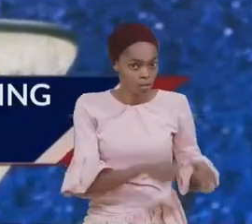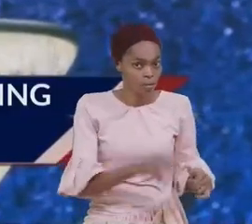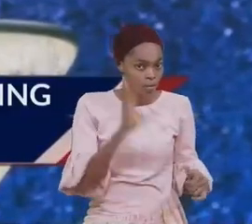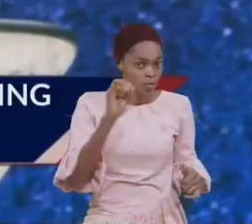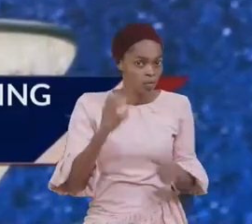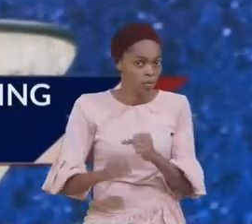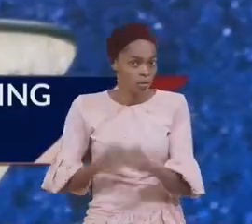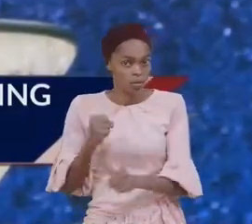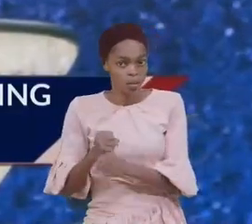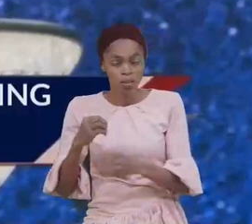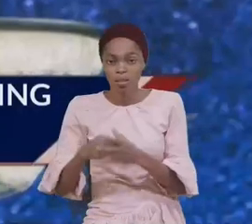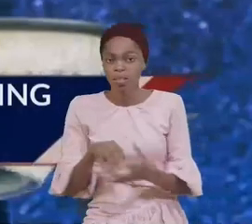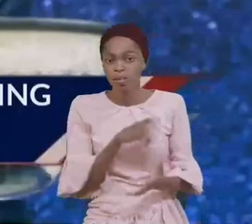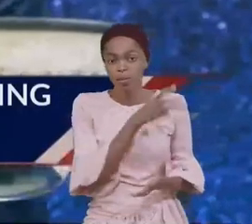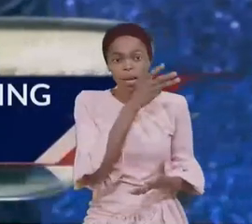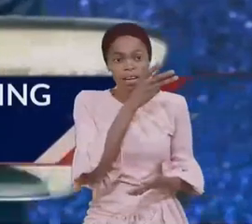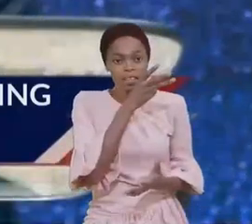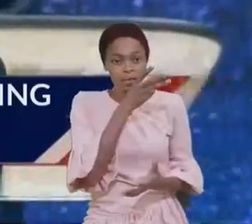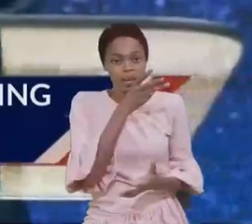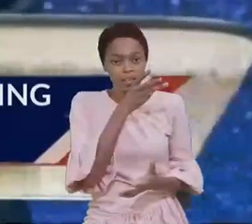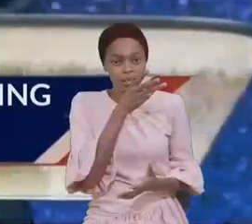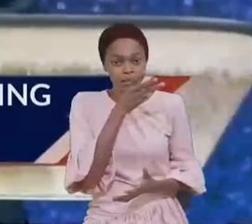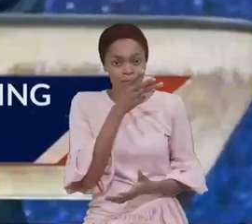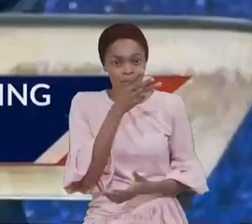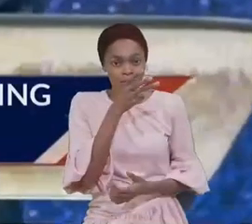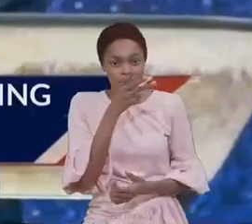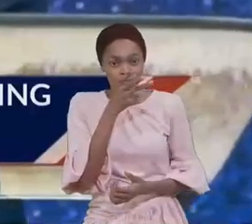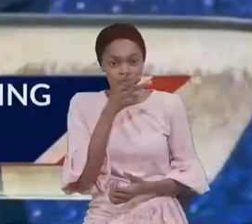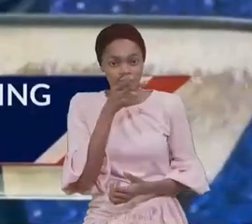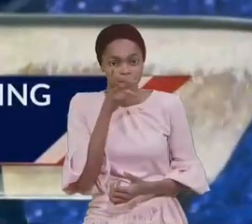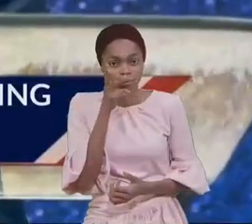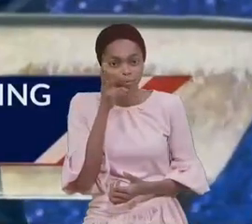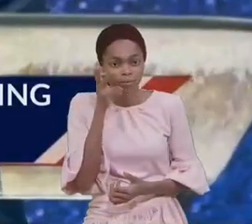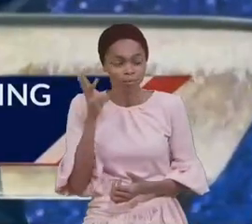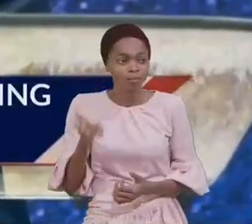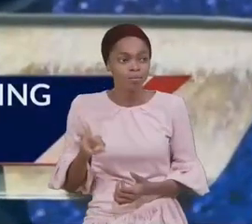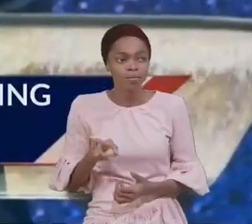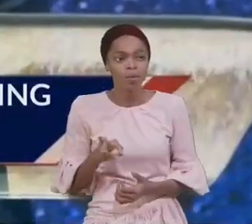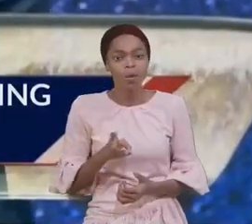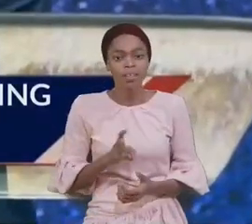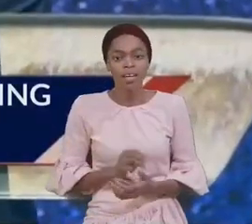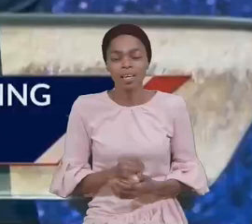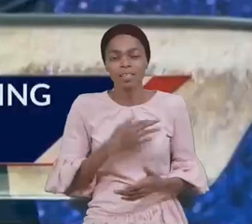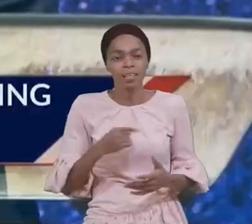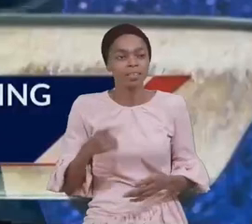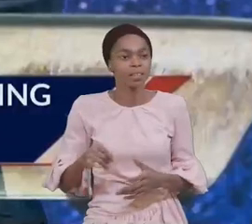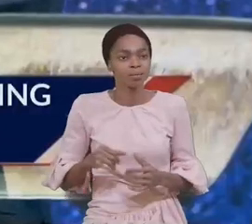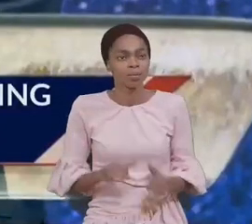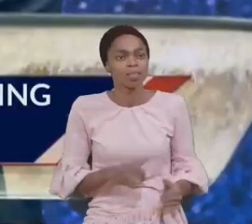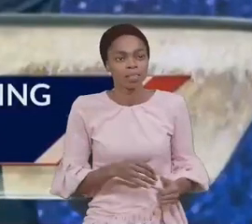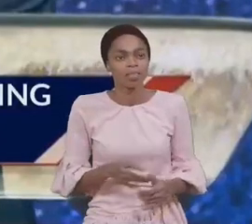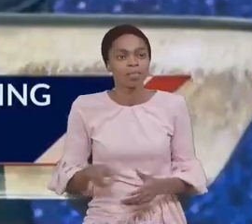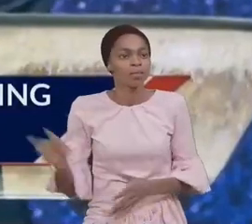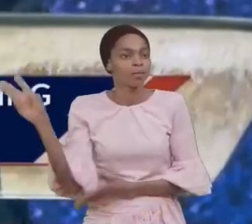à faire le contour, ils ont passé 40 ans dans l'incrédulité, Ils ont passé 40 ans à aller